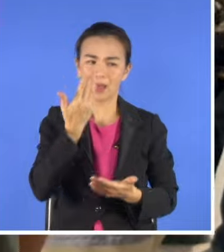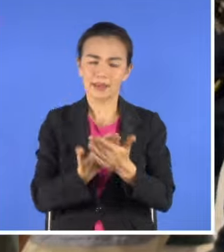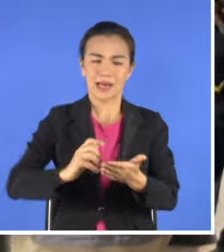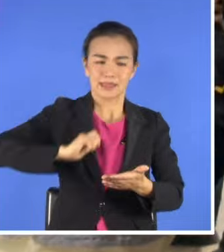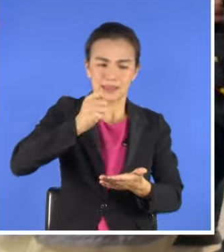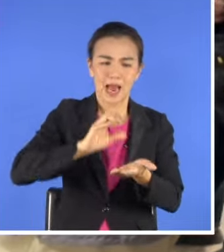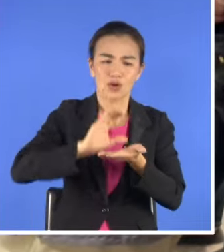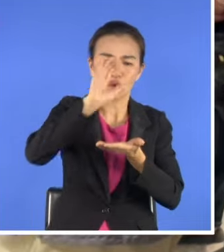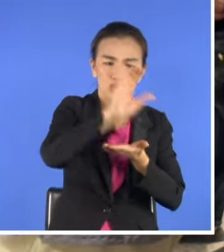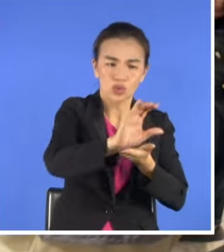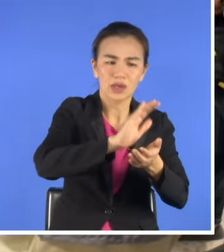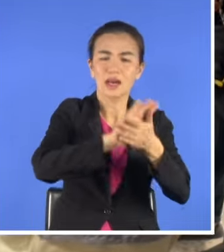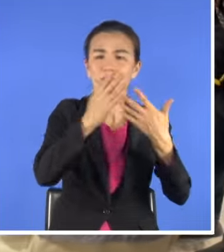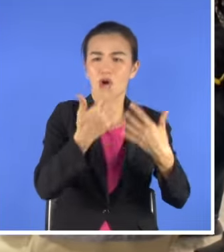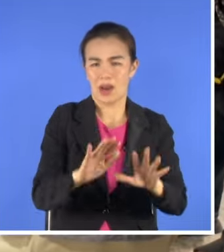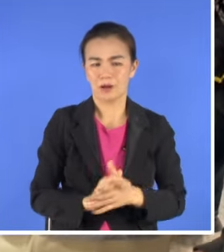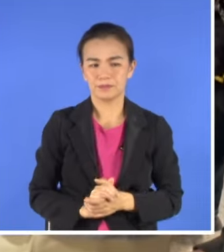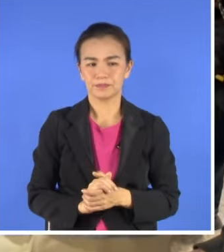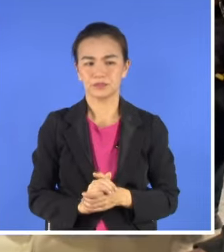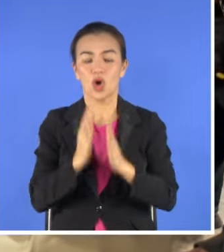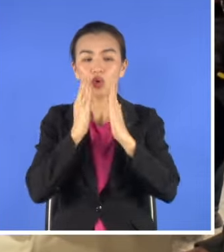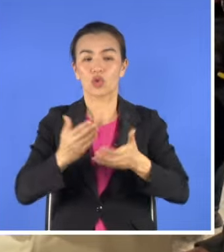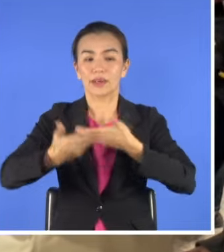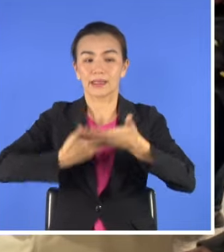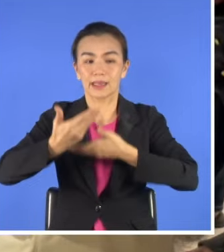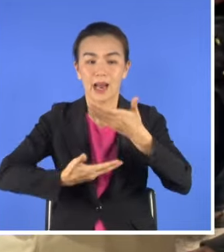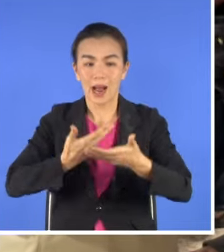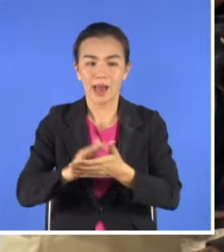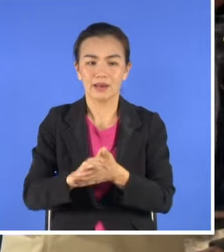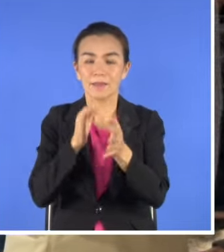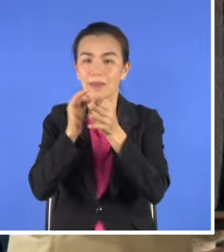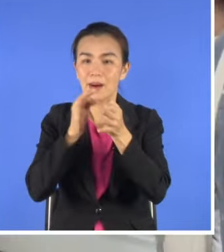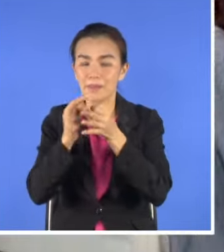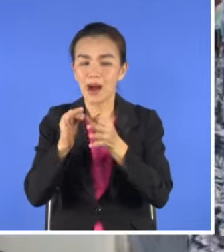แล้วฟังหน่อยค่ะเสียงของตัวแทนผู้ค้าขาย